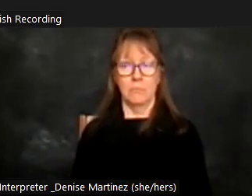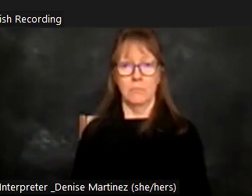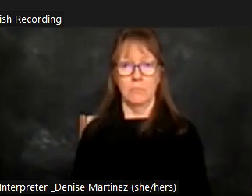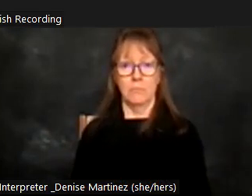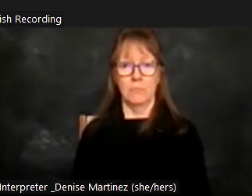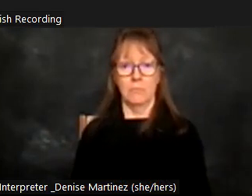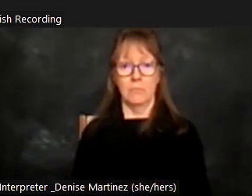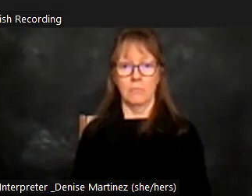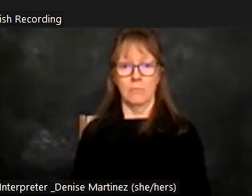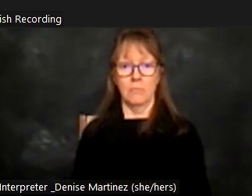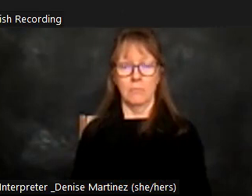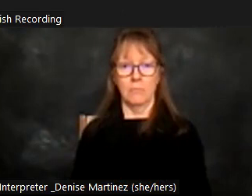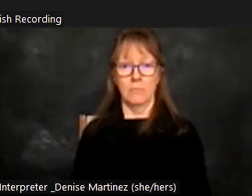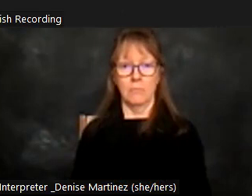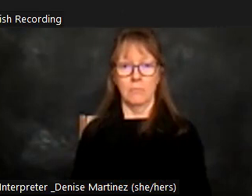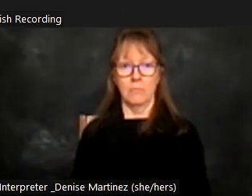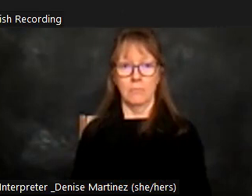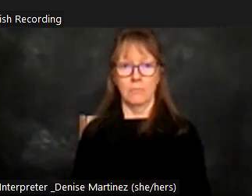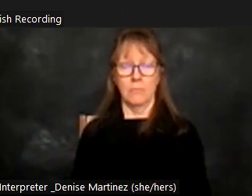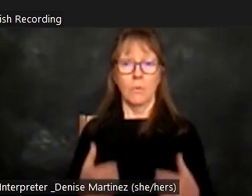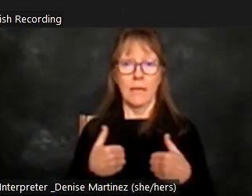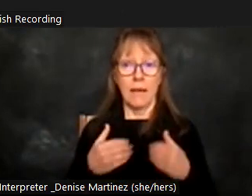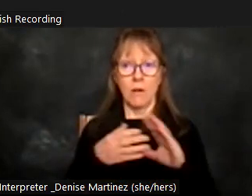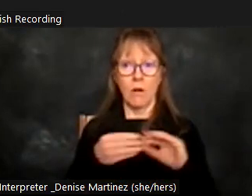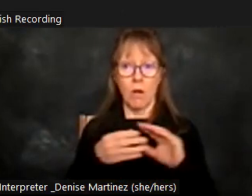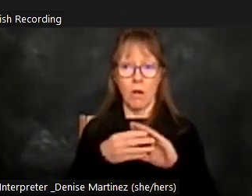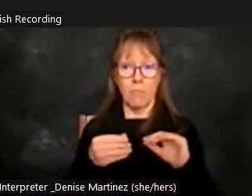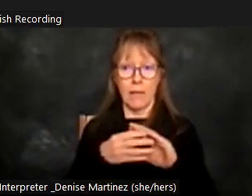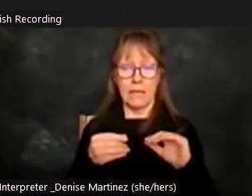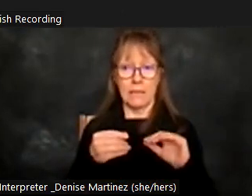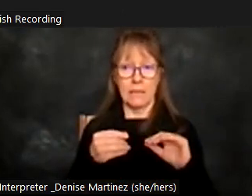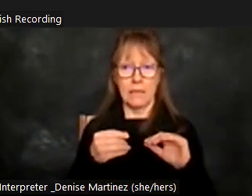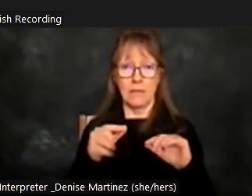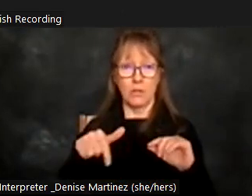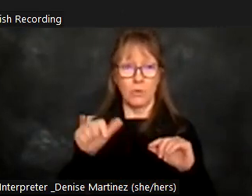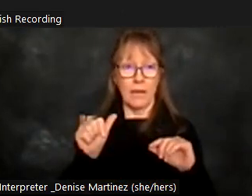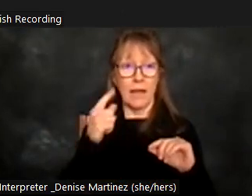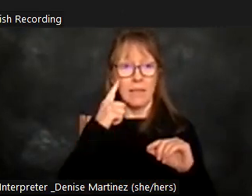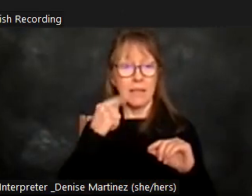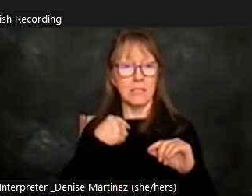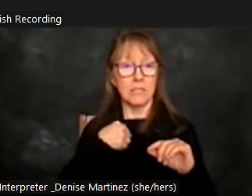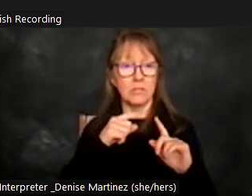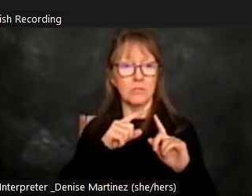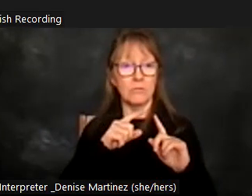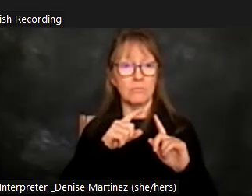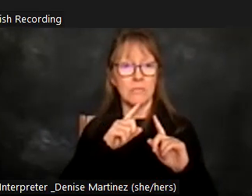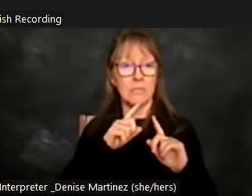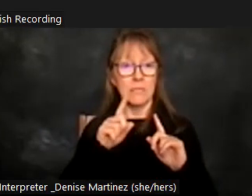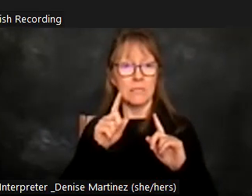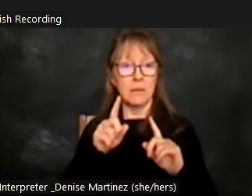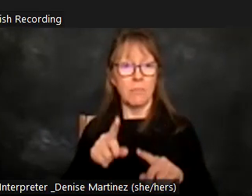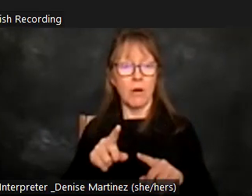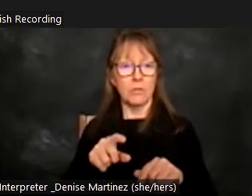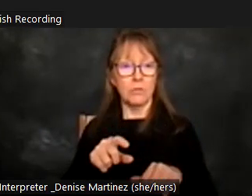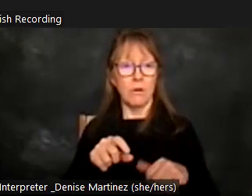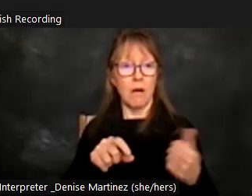We have a comment in Il y a the un Q&A, commentaire I dans think boîte sort of in question-réponse là. response to, other Je